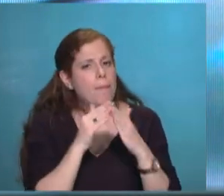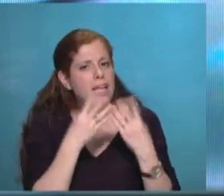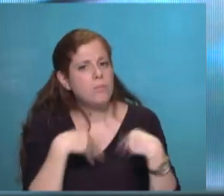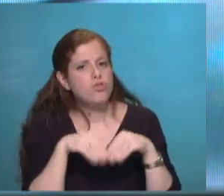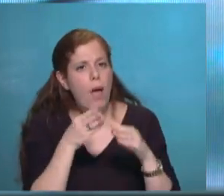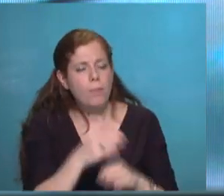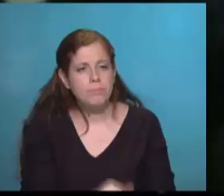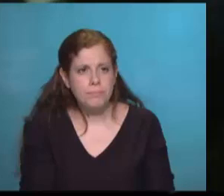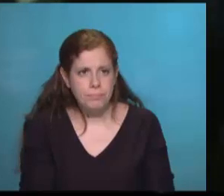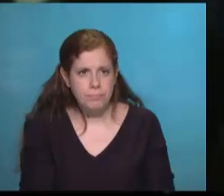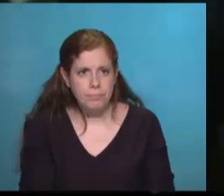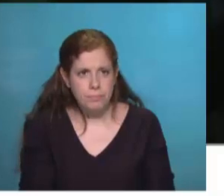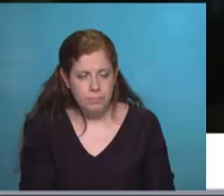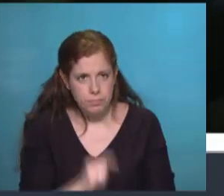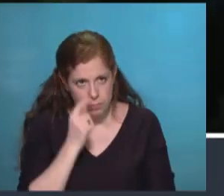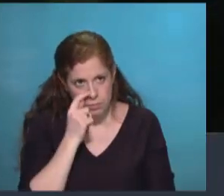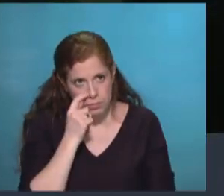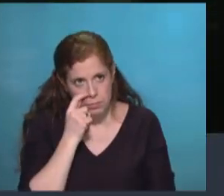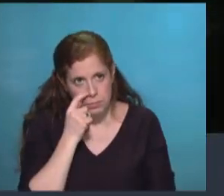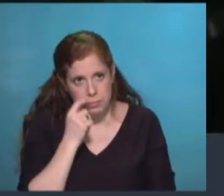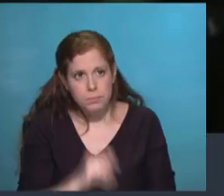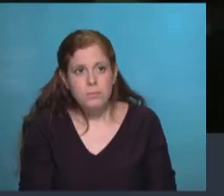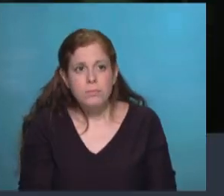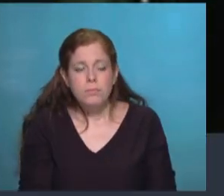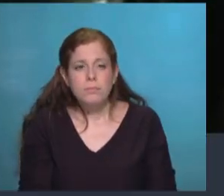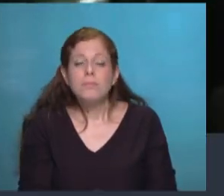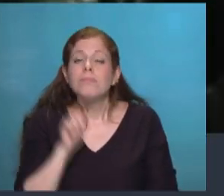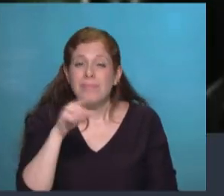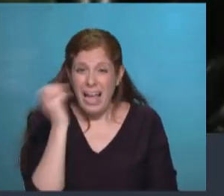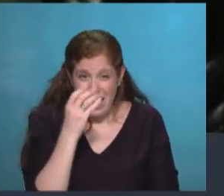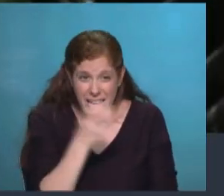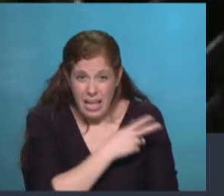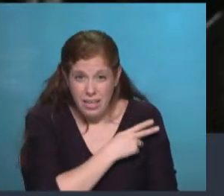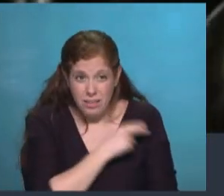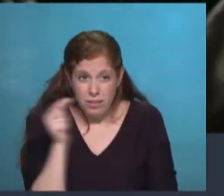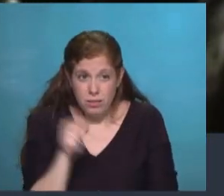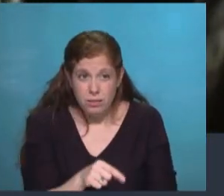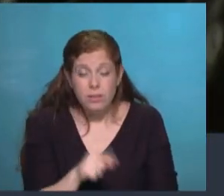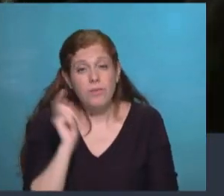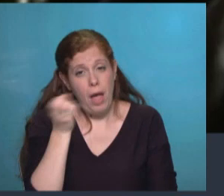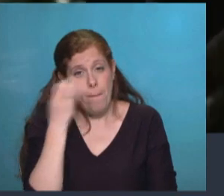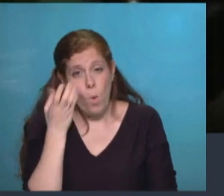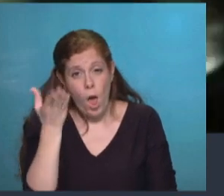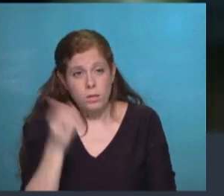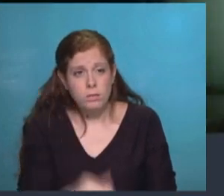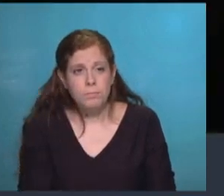ערבייה. היי ג'מעה, ניידת. וואי אמבולנס.